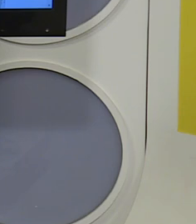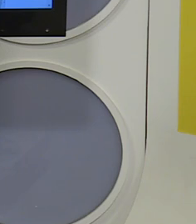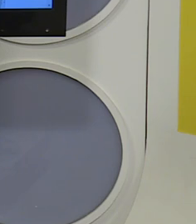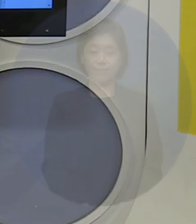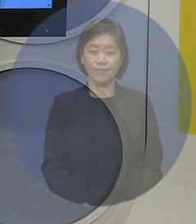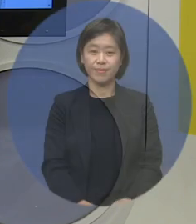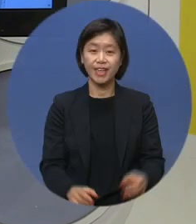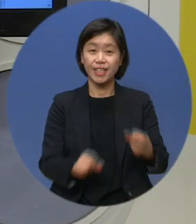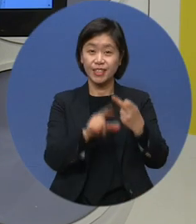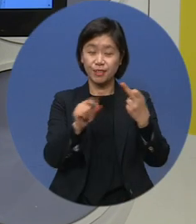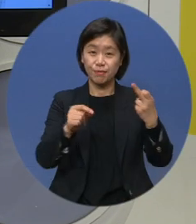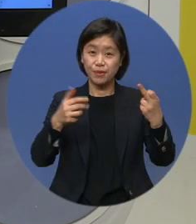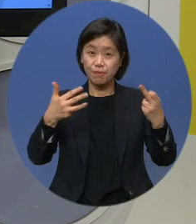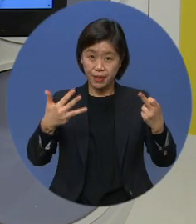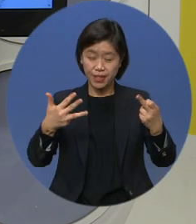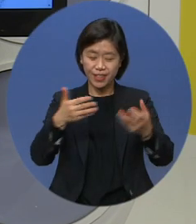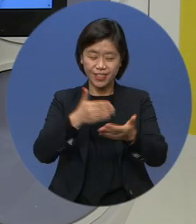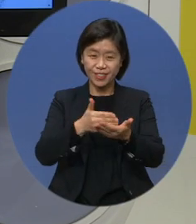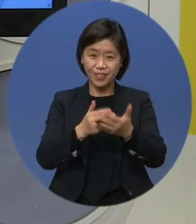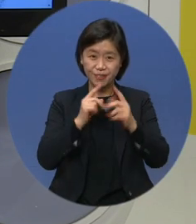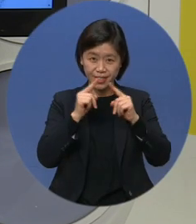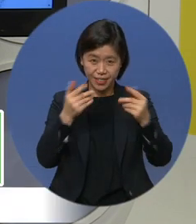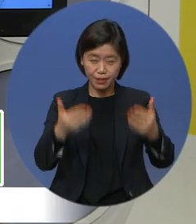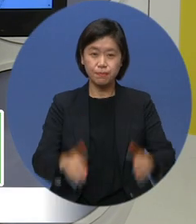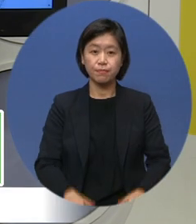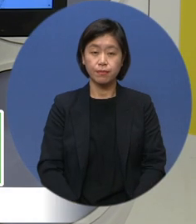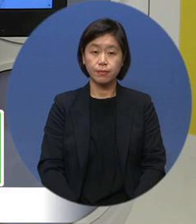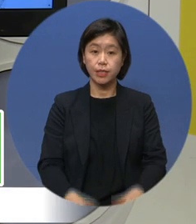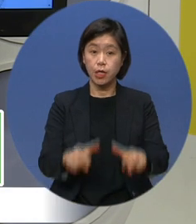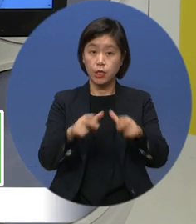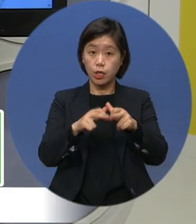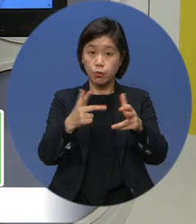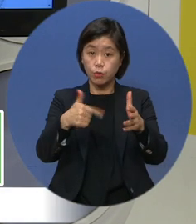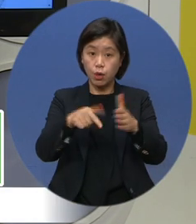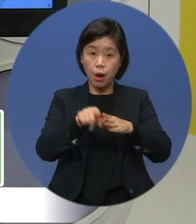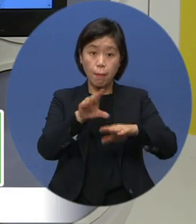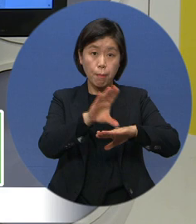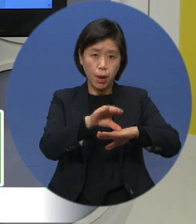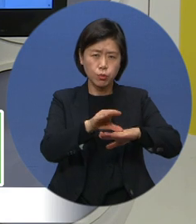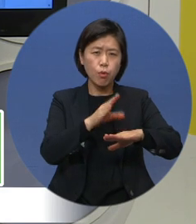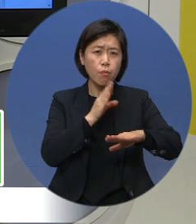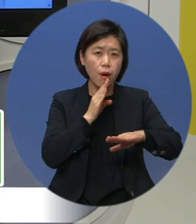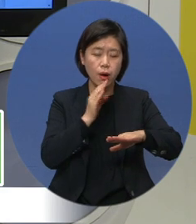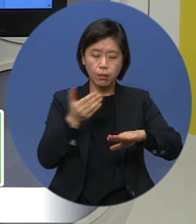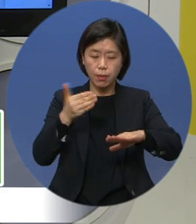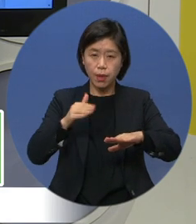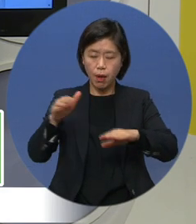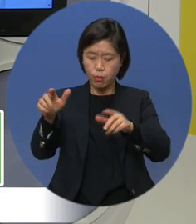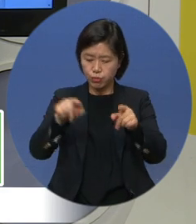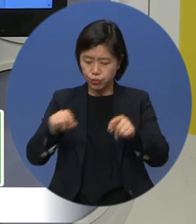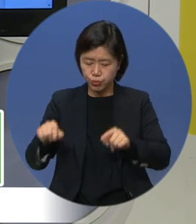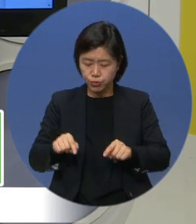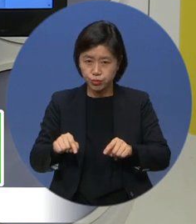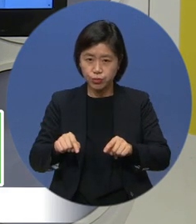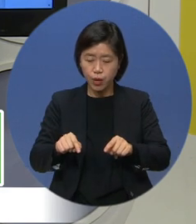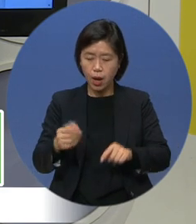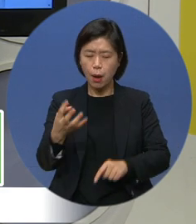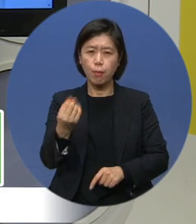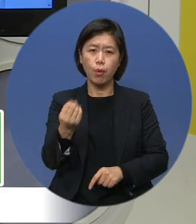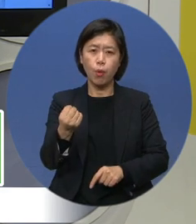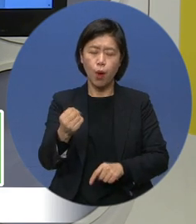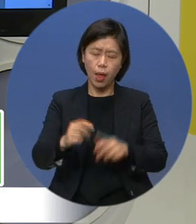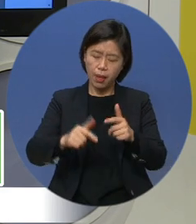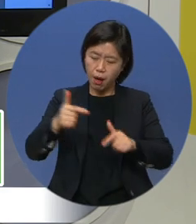칩 2월 8일 만 말아 놓습니다 장애인을 위한 방송이지만 지역마다 번호가 달라 불편하다는 호소가